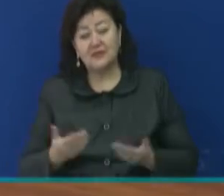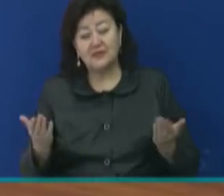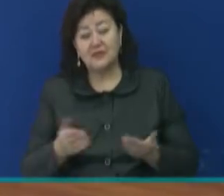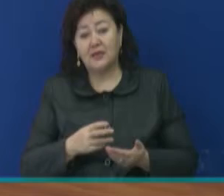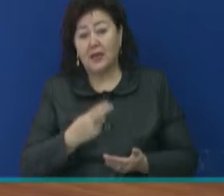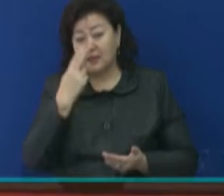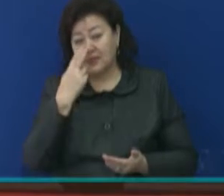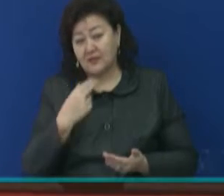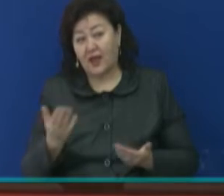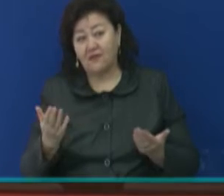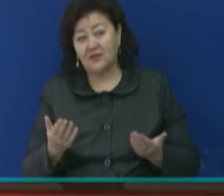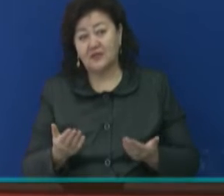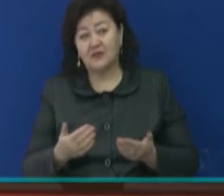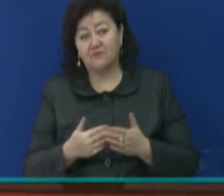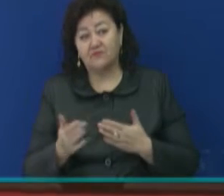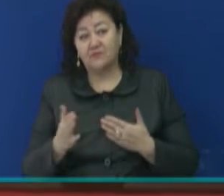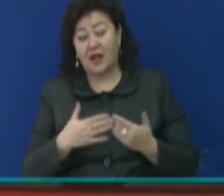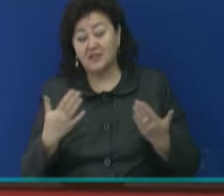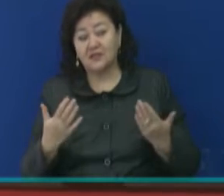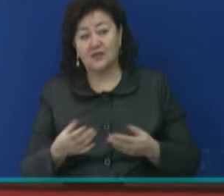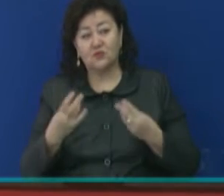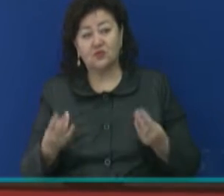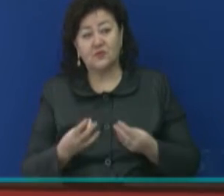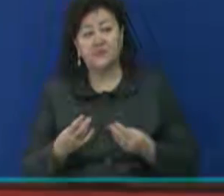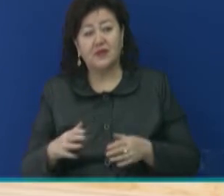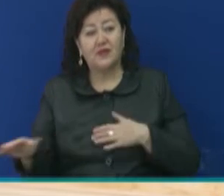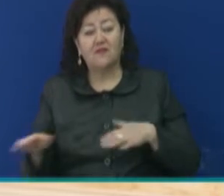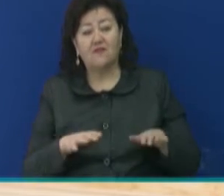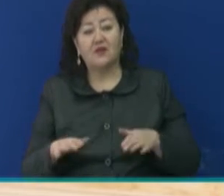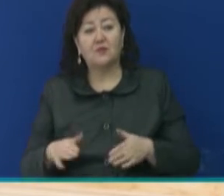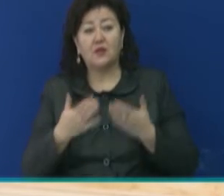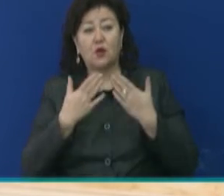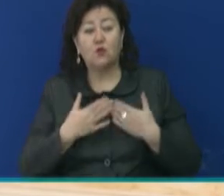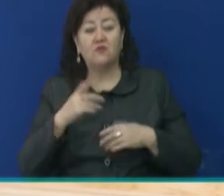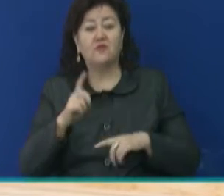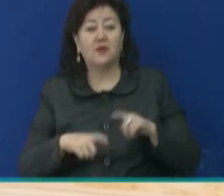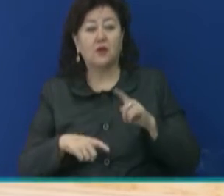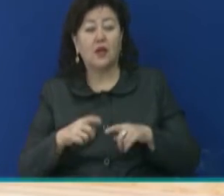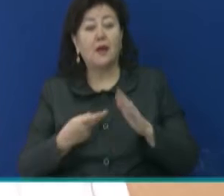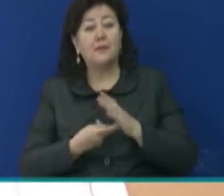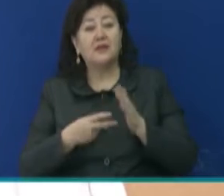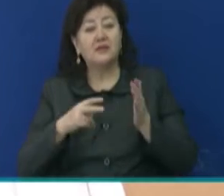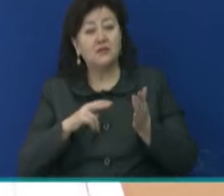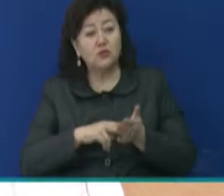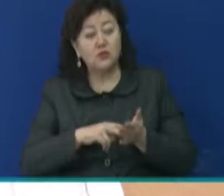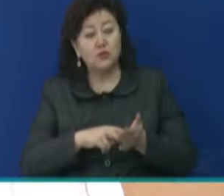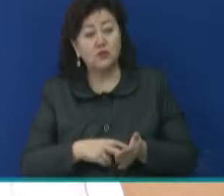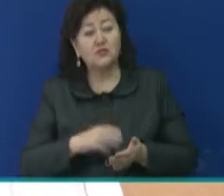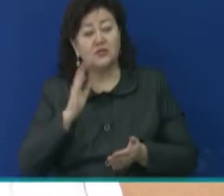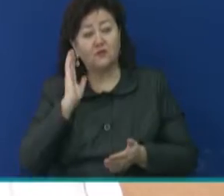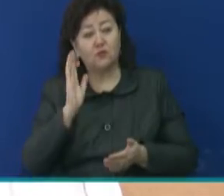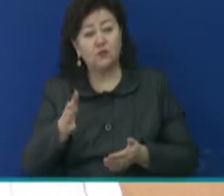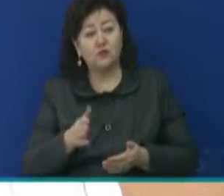словам организа в такие мероприятия направленные на формирование патриотизма у молодежи планируется проводить и в